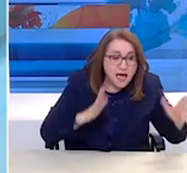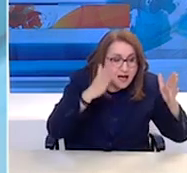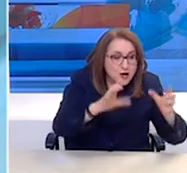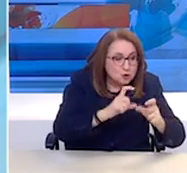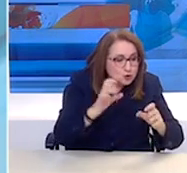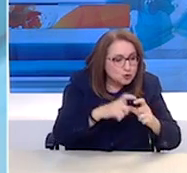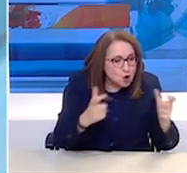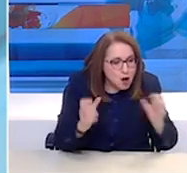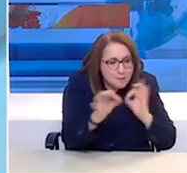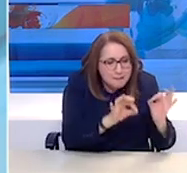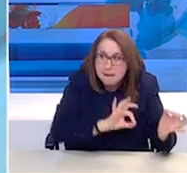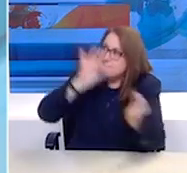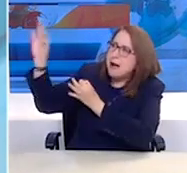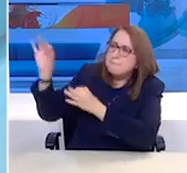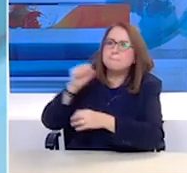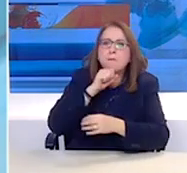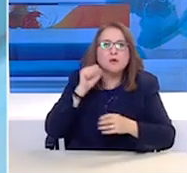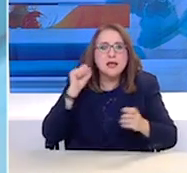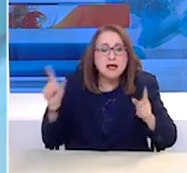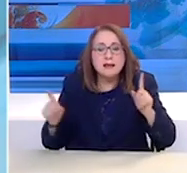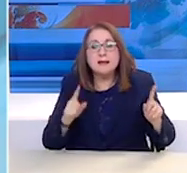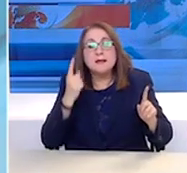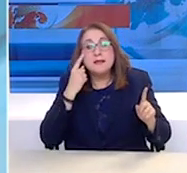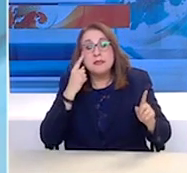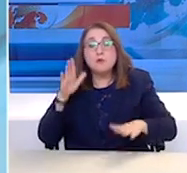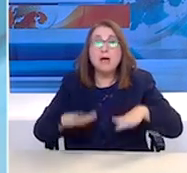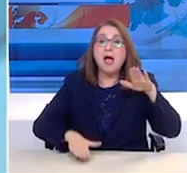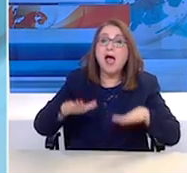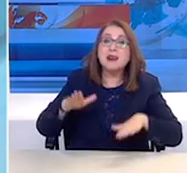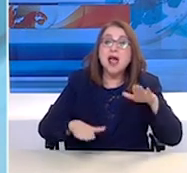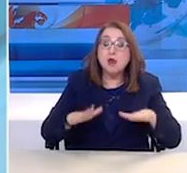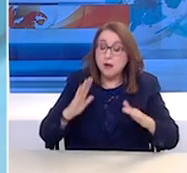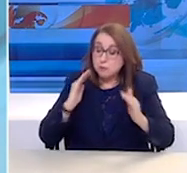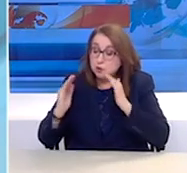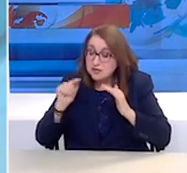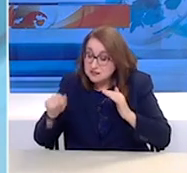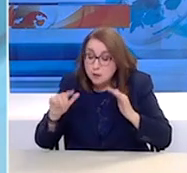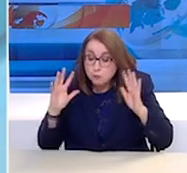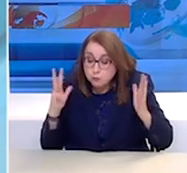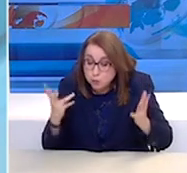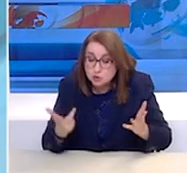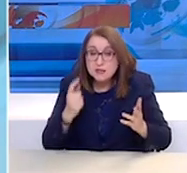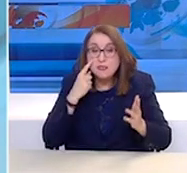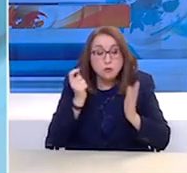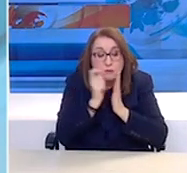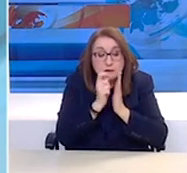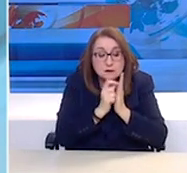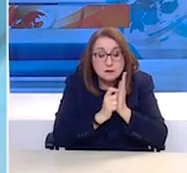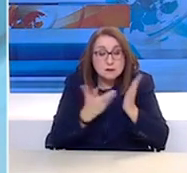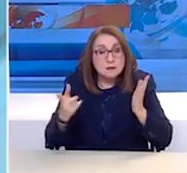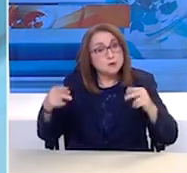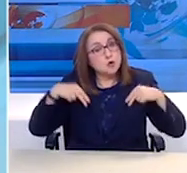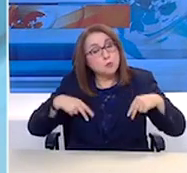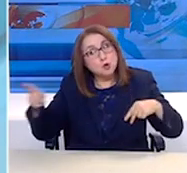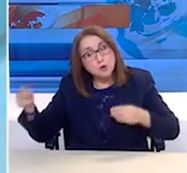με κριτήριο και γνώμονα την αντοχή του συστήματος υγείας αλλά και την προστασία των ευπαθών ομάδων που είναι ηλικιωμένοι. Άρα, καμία από αυτές τις δράσεις, τις